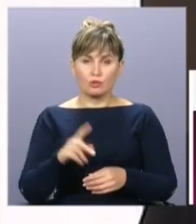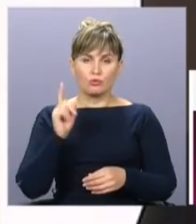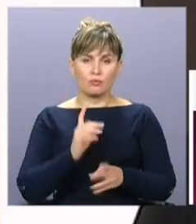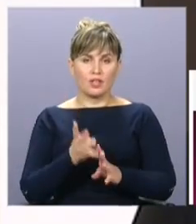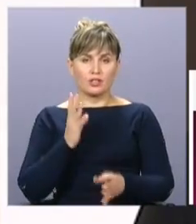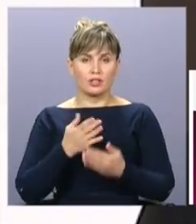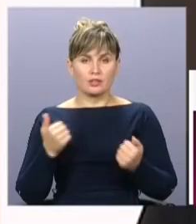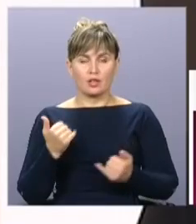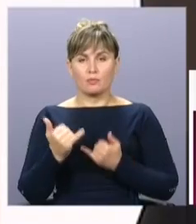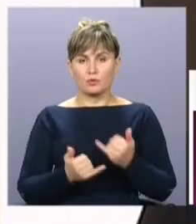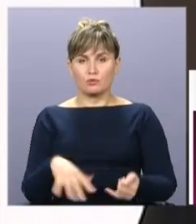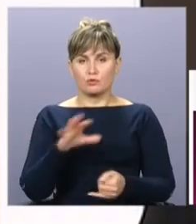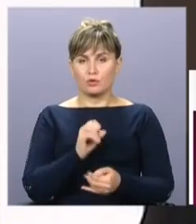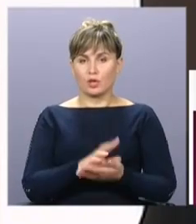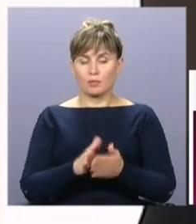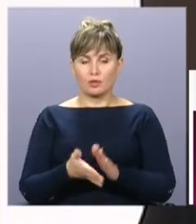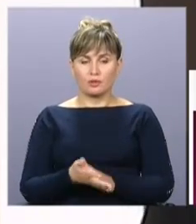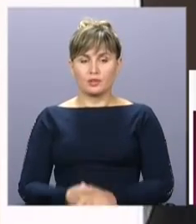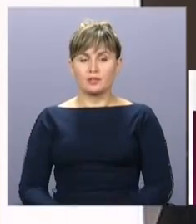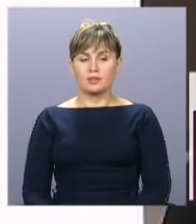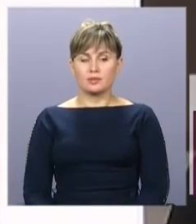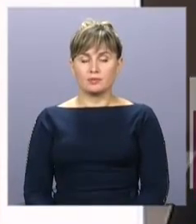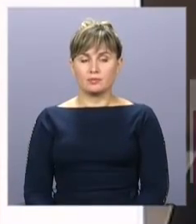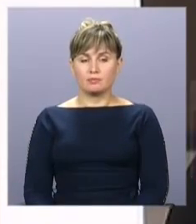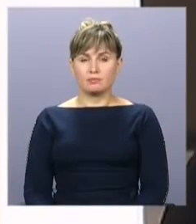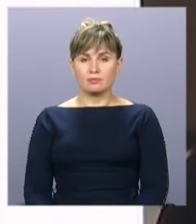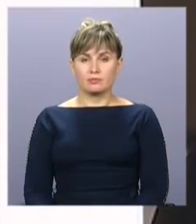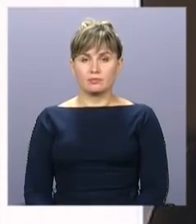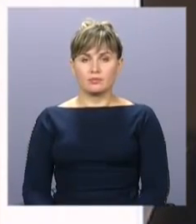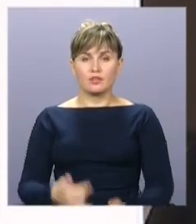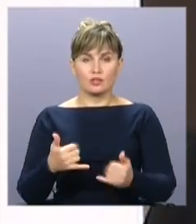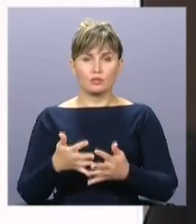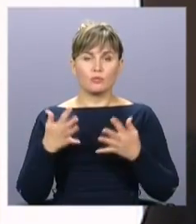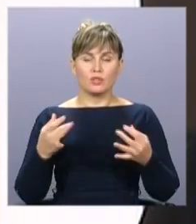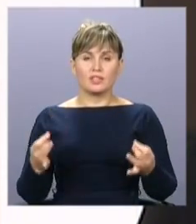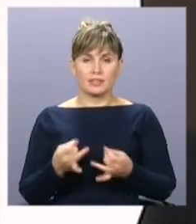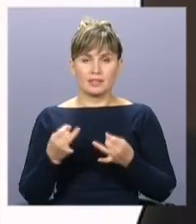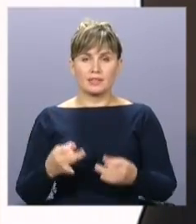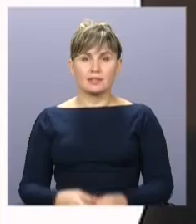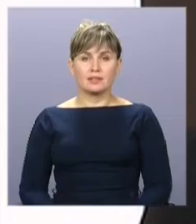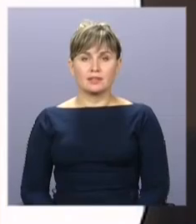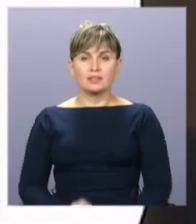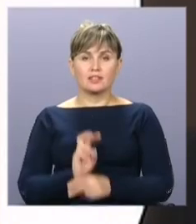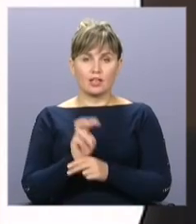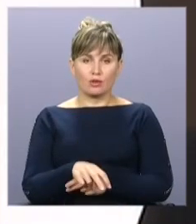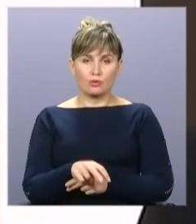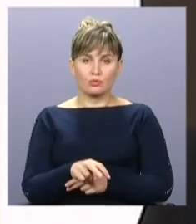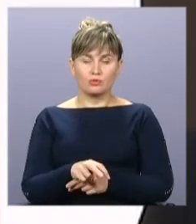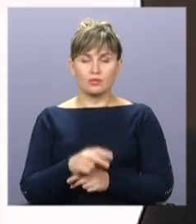было. Обслуживали все как положено. Но сейчас более интересно. Заходишь, прям